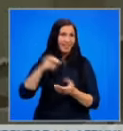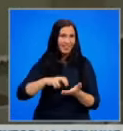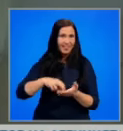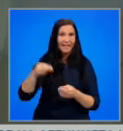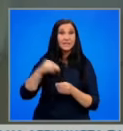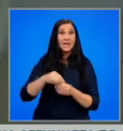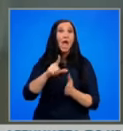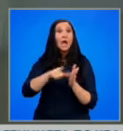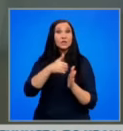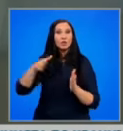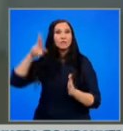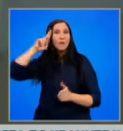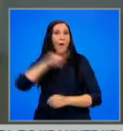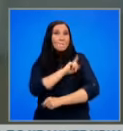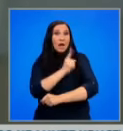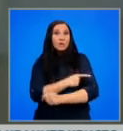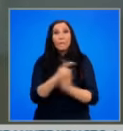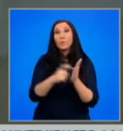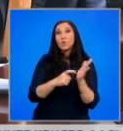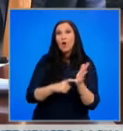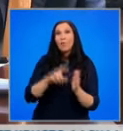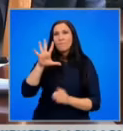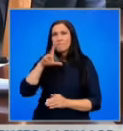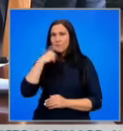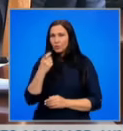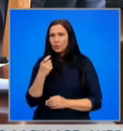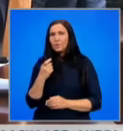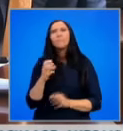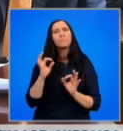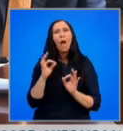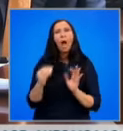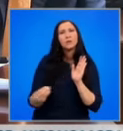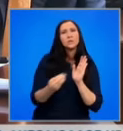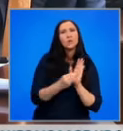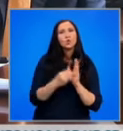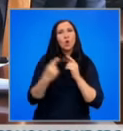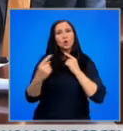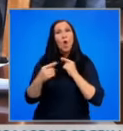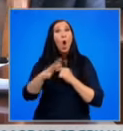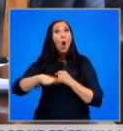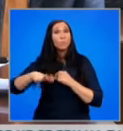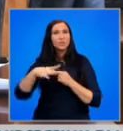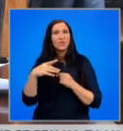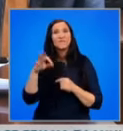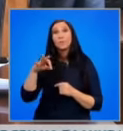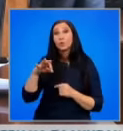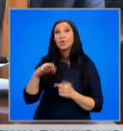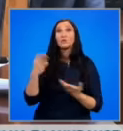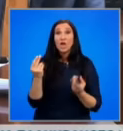за изпълнение е максималният по закон – 5 години. Така са заложени условията в обществената поръчка,